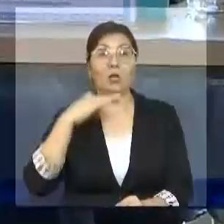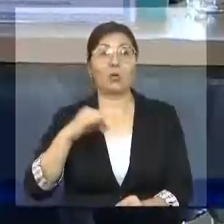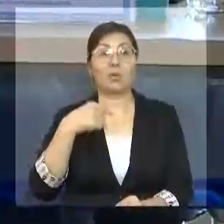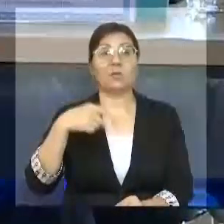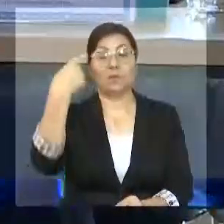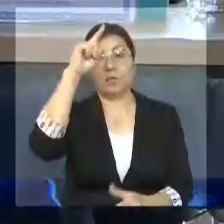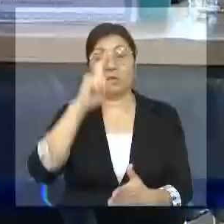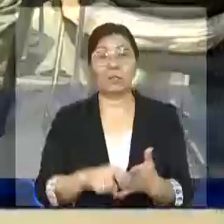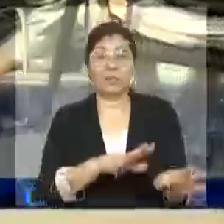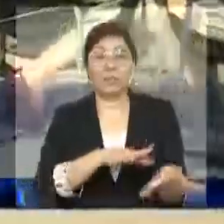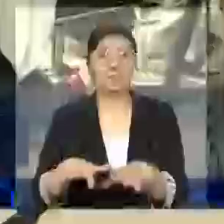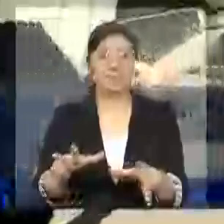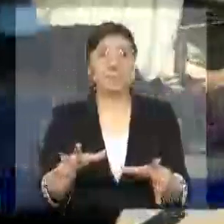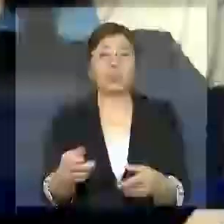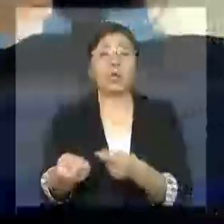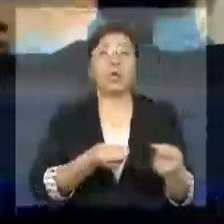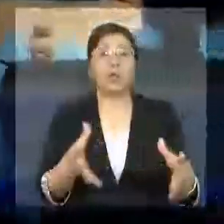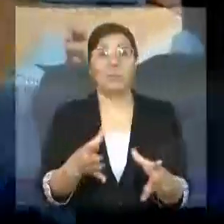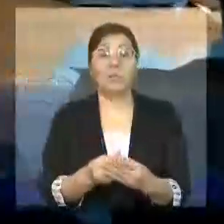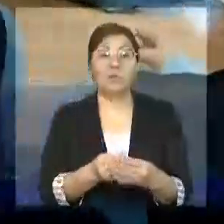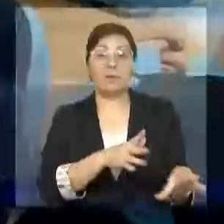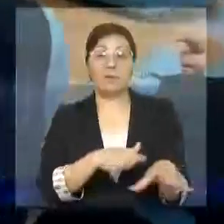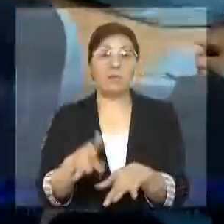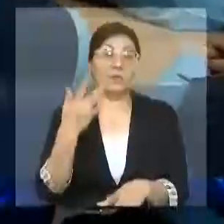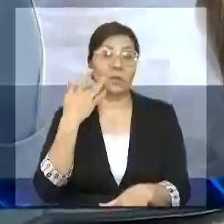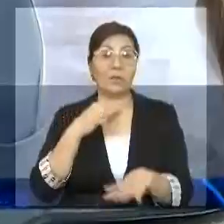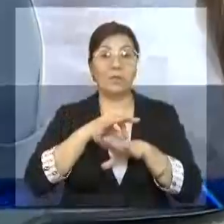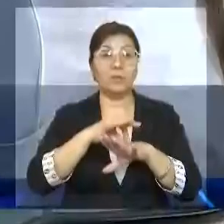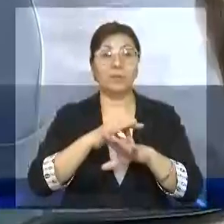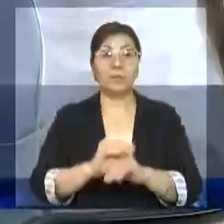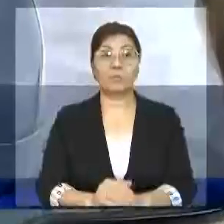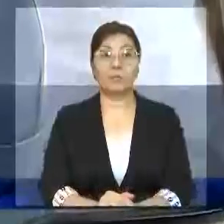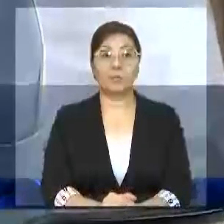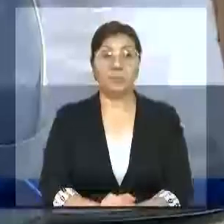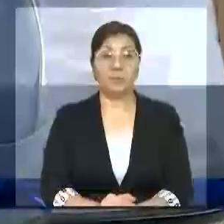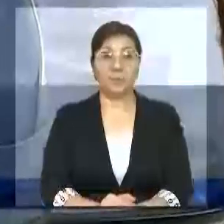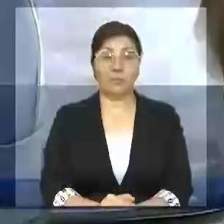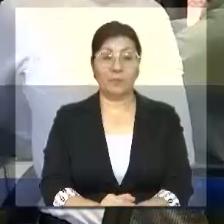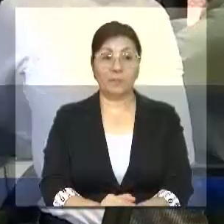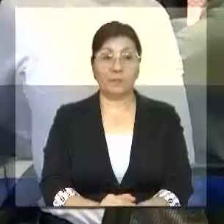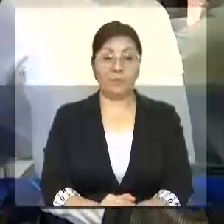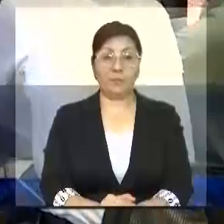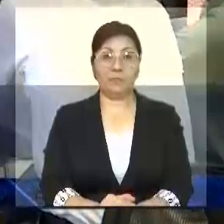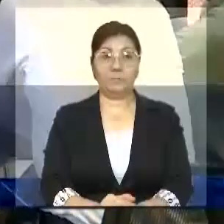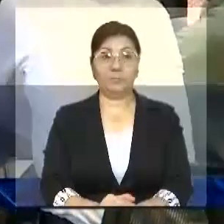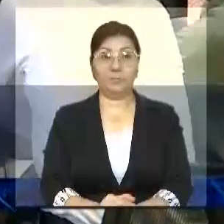істері басқармасымен бірлесе отырып түрлі іс-шаралар өткізуді қолға алған. Эльмира Көшекбай, Досжан Жасұлан, Ақтөбе телеарнасы.